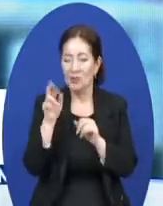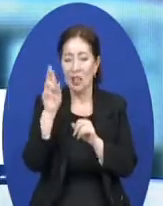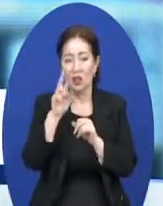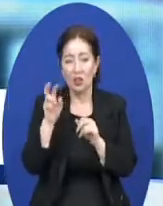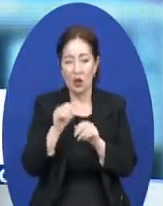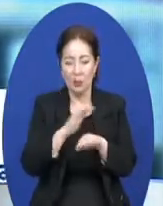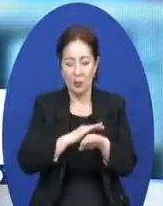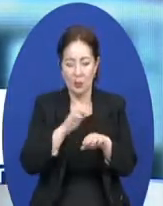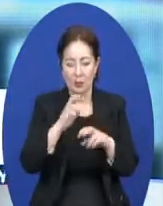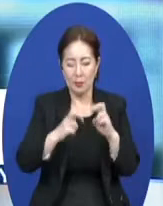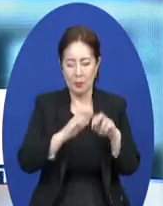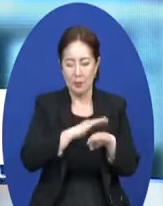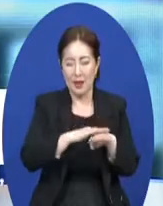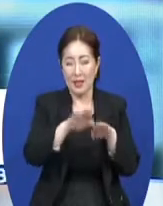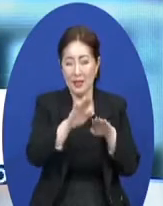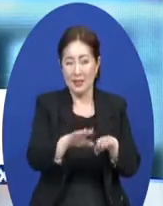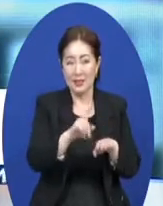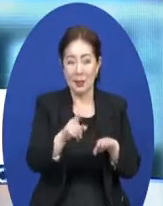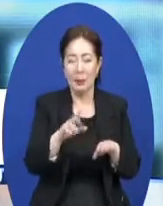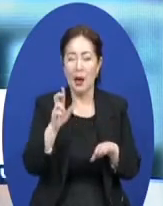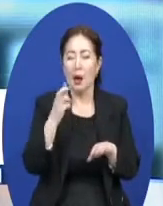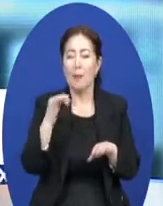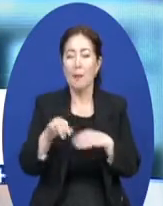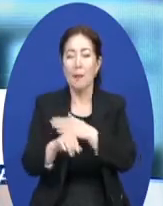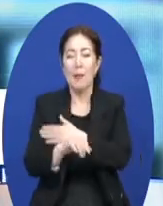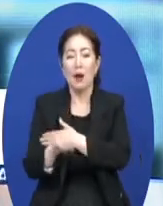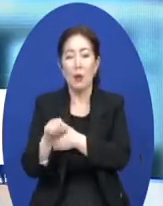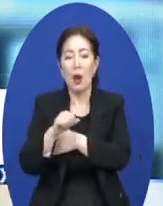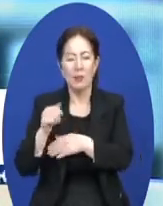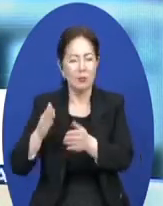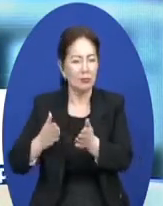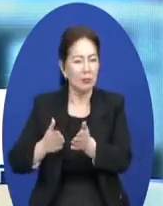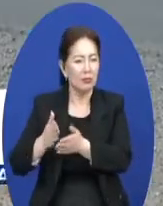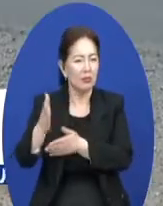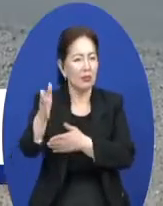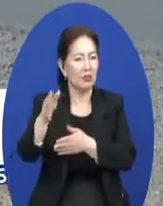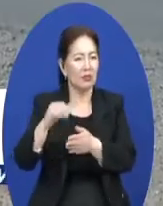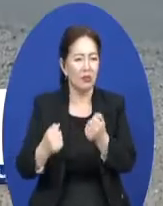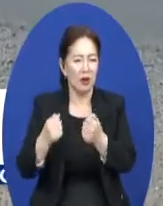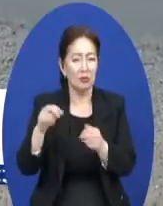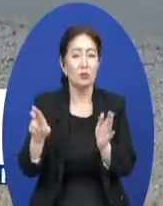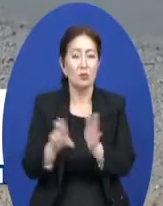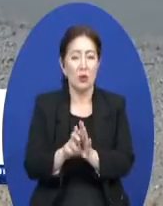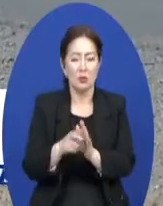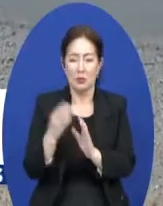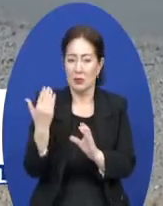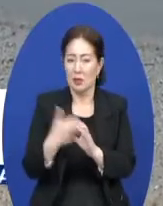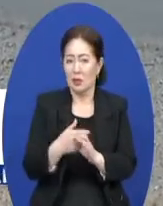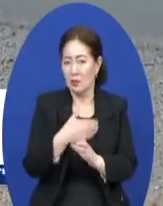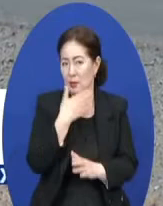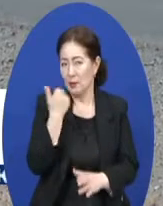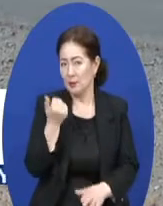баригдаж байгаа энэ зам ашиглалтад орвол баруун аймагуд руу саадгүй нэвтрэх боломж үүдэх юм байна.